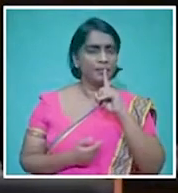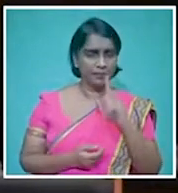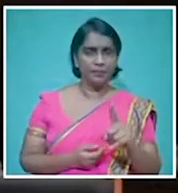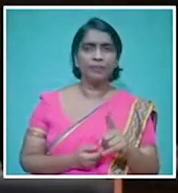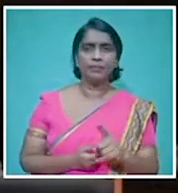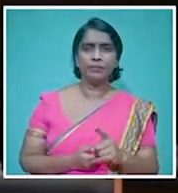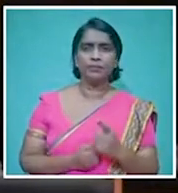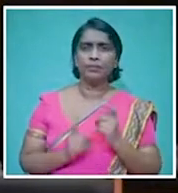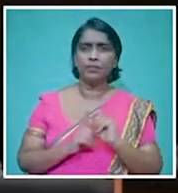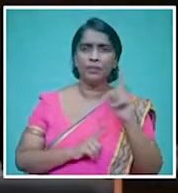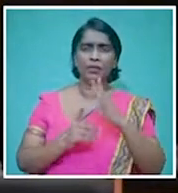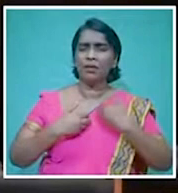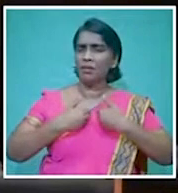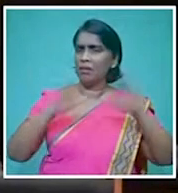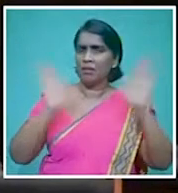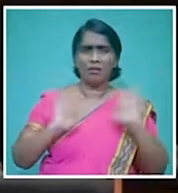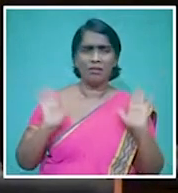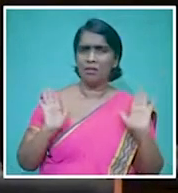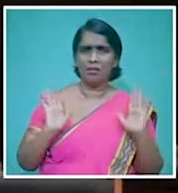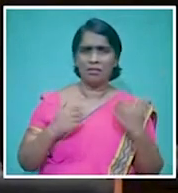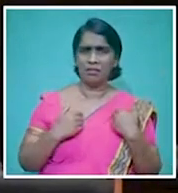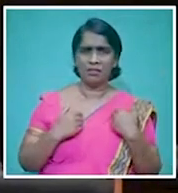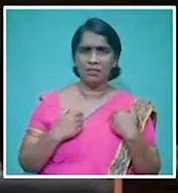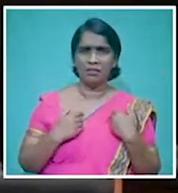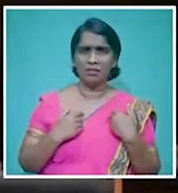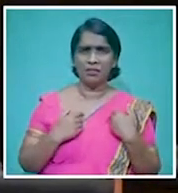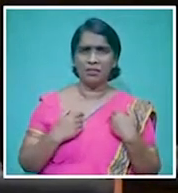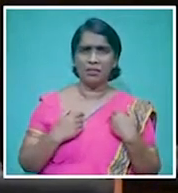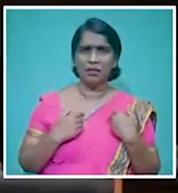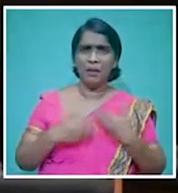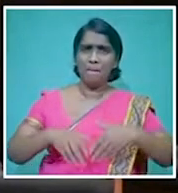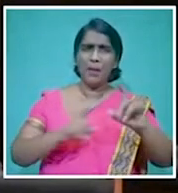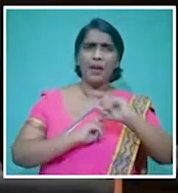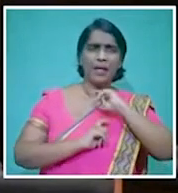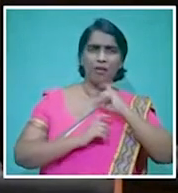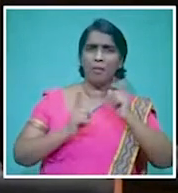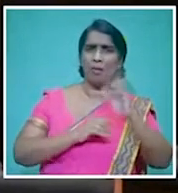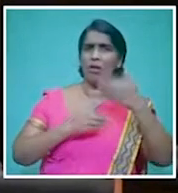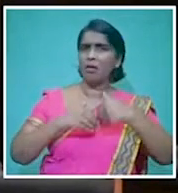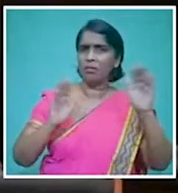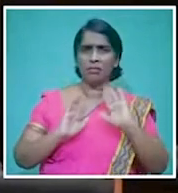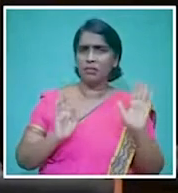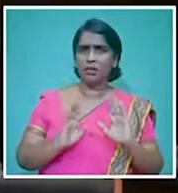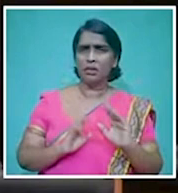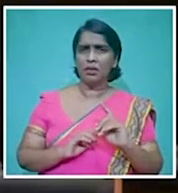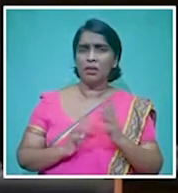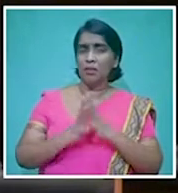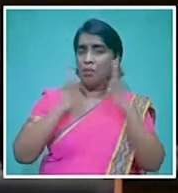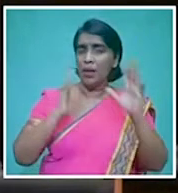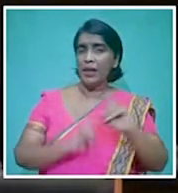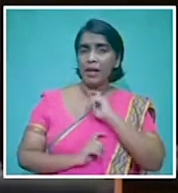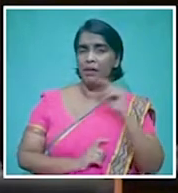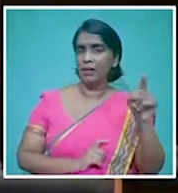මං නිකන් පාර්ලිමේන්තු විසුර හදින්න යන්නේ පාරේ කෑ ගැව්වා කියලා කෑ ගහන අය නෙමෙයි බහුතරය අද